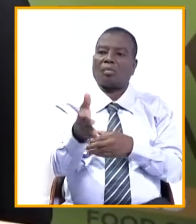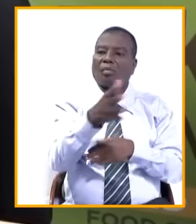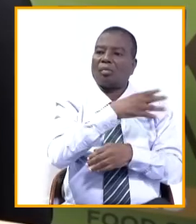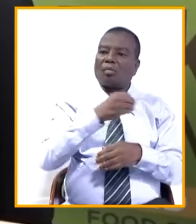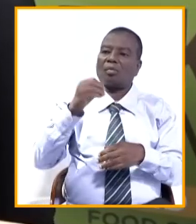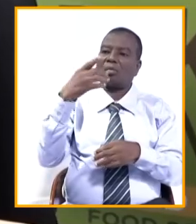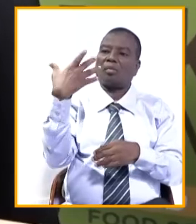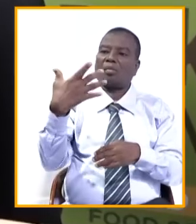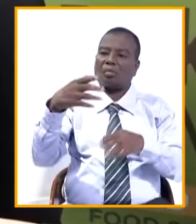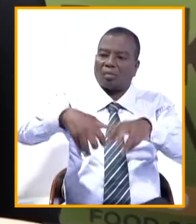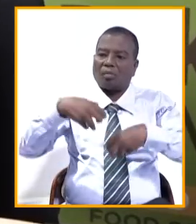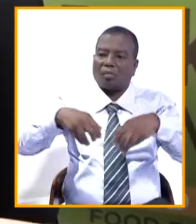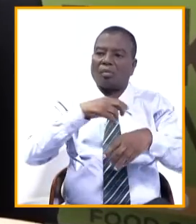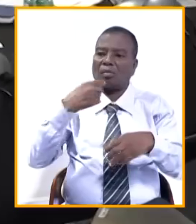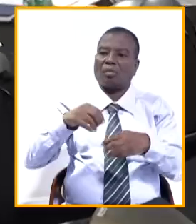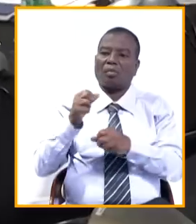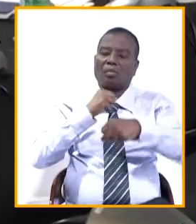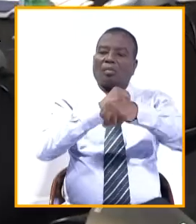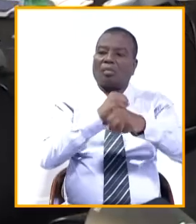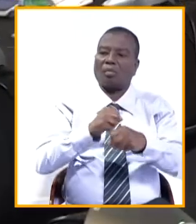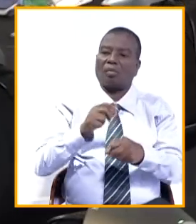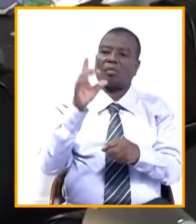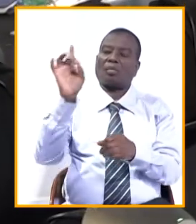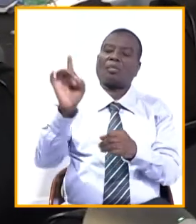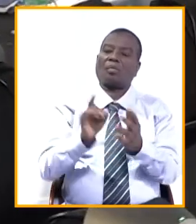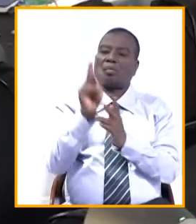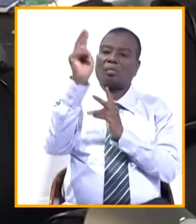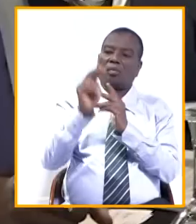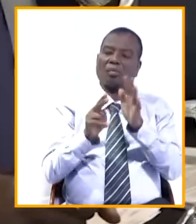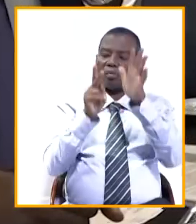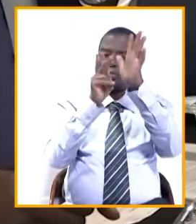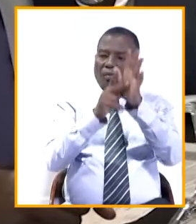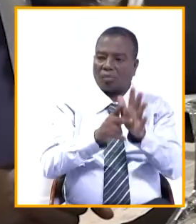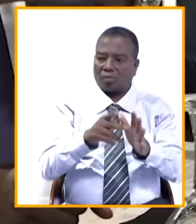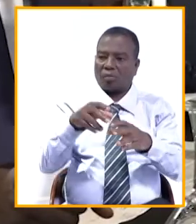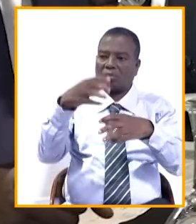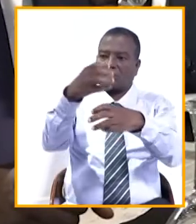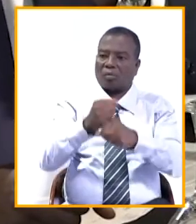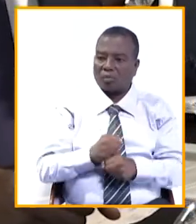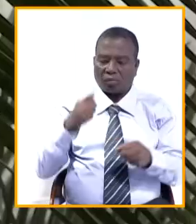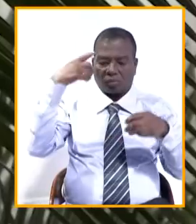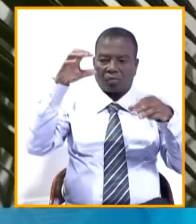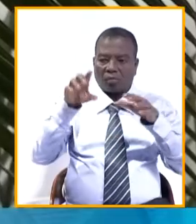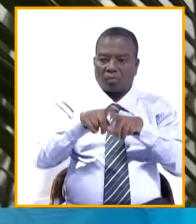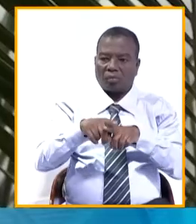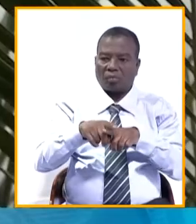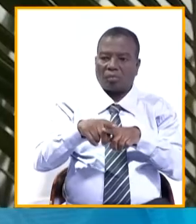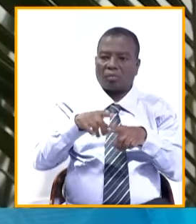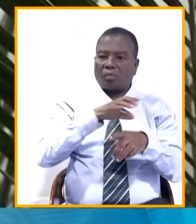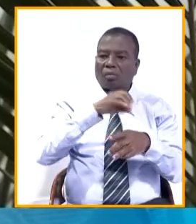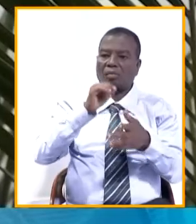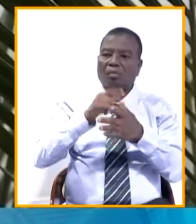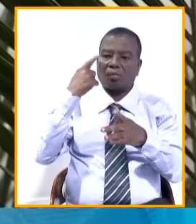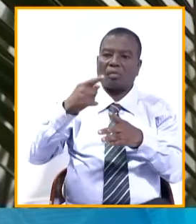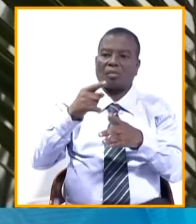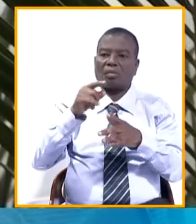de l'agriculture qui ont été ainsi défendus. Les 8 projets présentés dans le pacte reçoivent l'adhésion des partenaires au développement. Le FIDA est déjà en